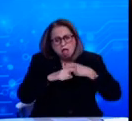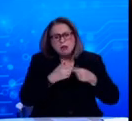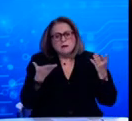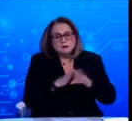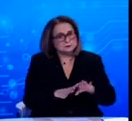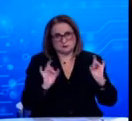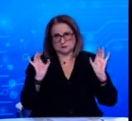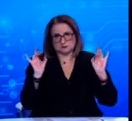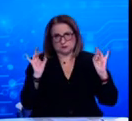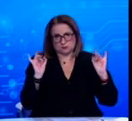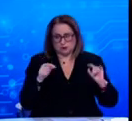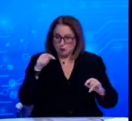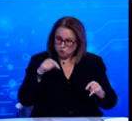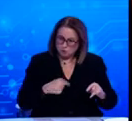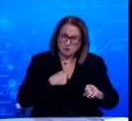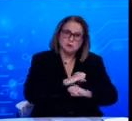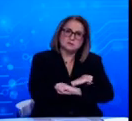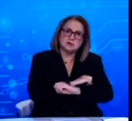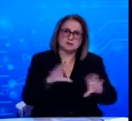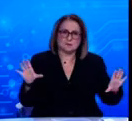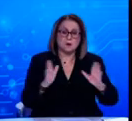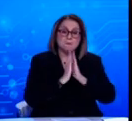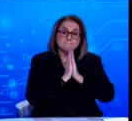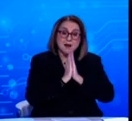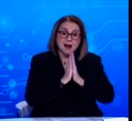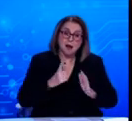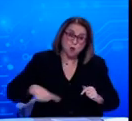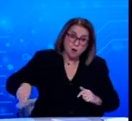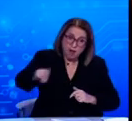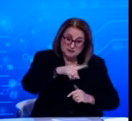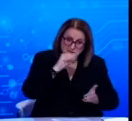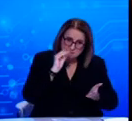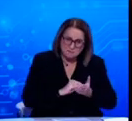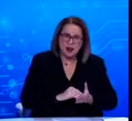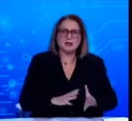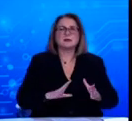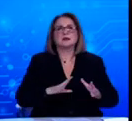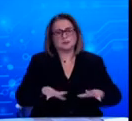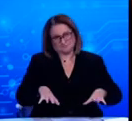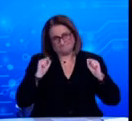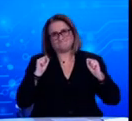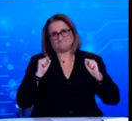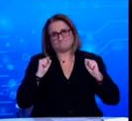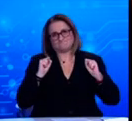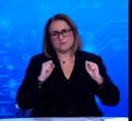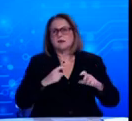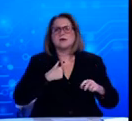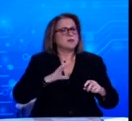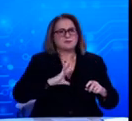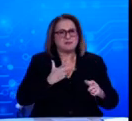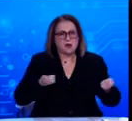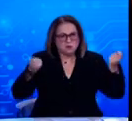για τη δημόσια υγεία ξαναφουντώνει, σας καλώ σε μια νέα εγρήγορση. Χωρίς νέα γενικά μέτρα σε όλη την